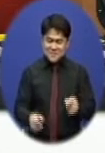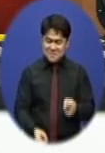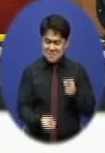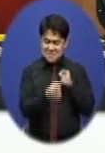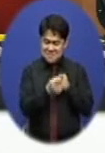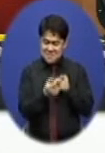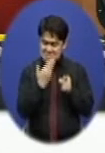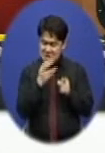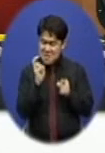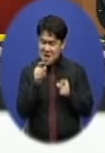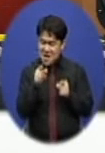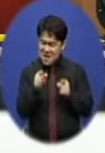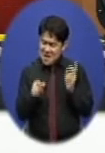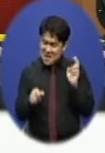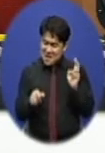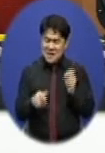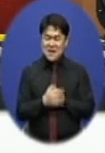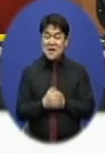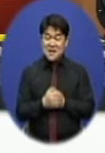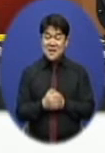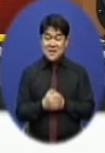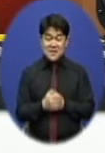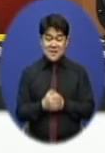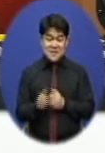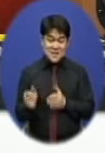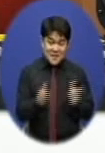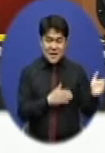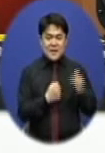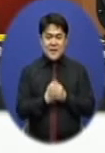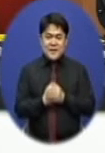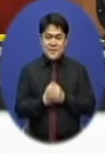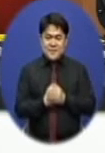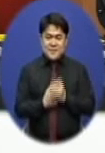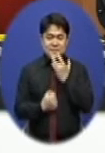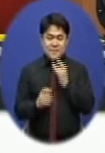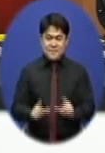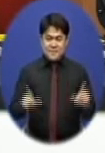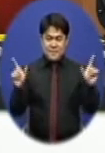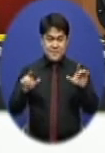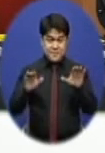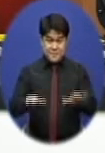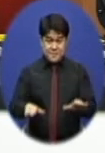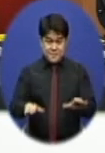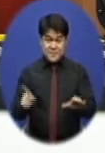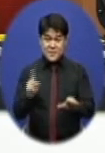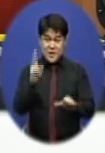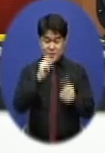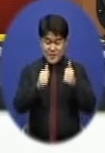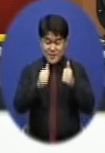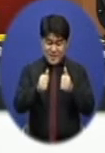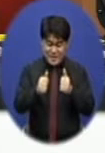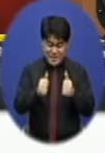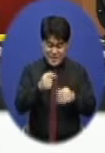장운할 기세가 좀 보이는데요. 그러게요. 네. 네. 자. 화요일 네. 어느새 또 중반을 달려왔습니다.